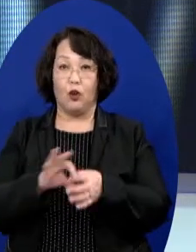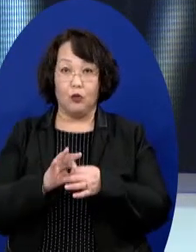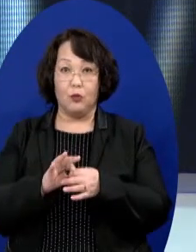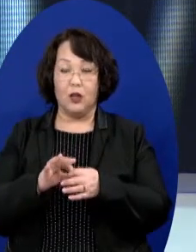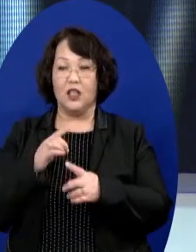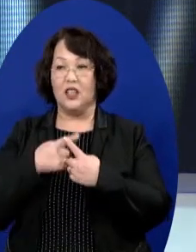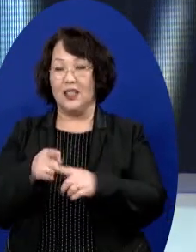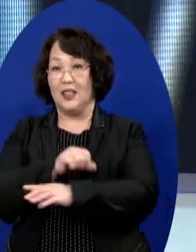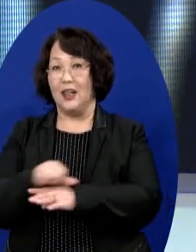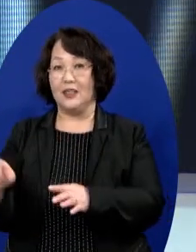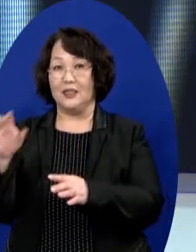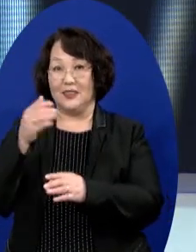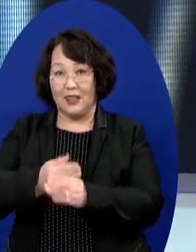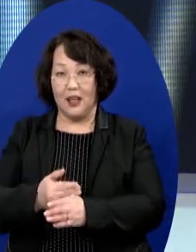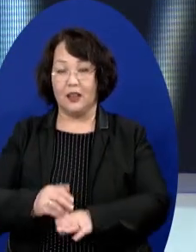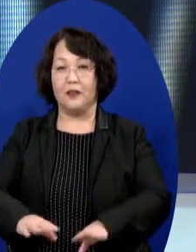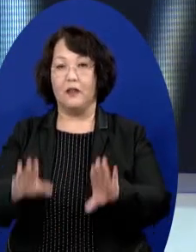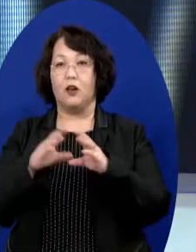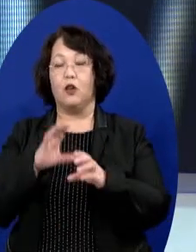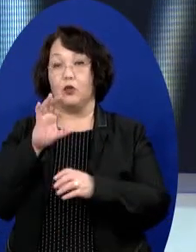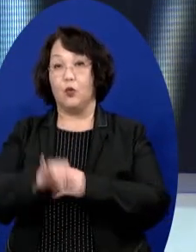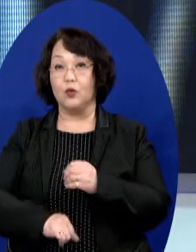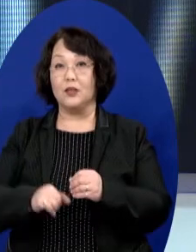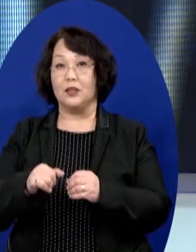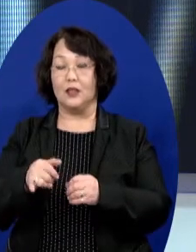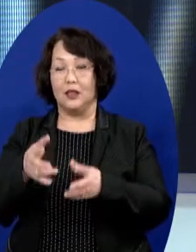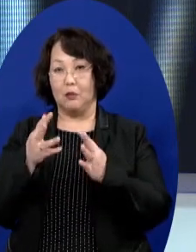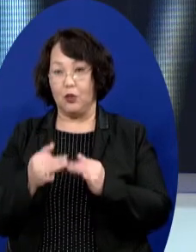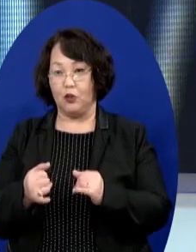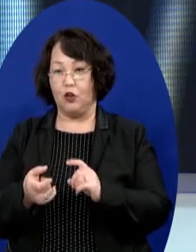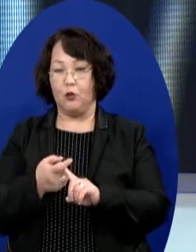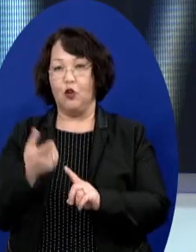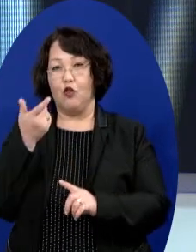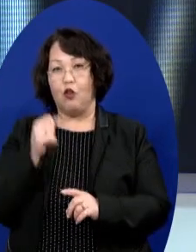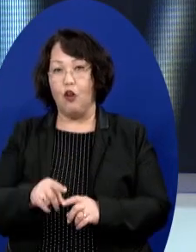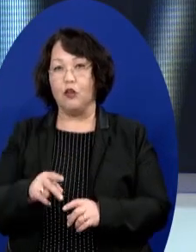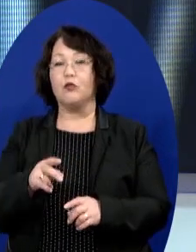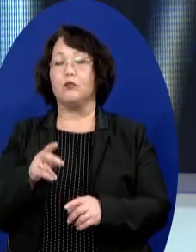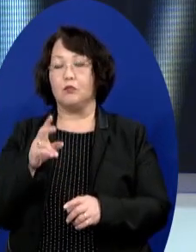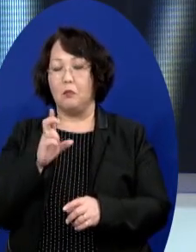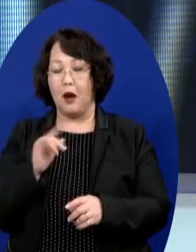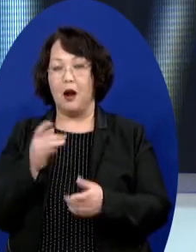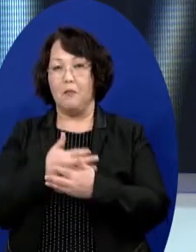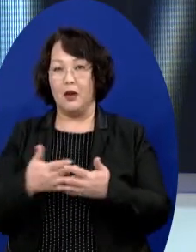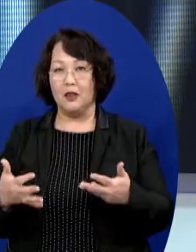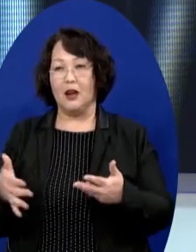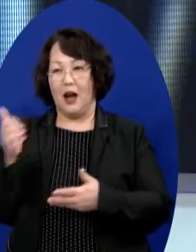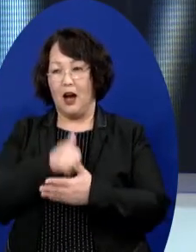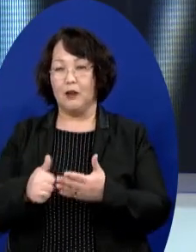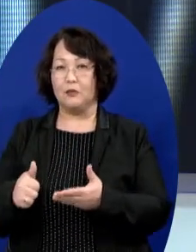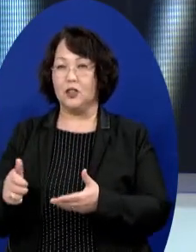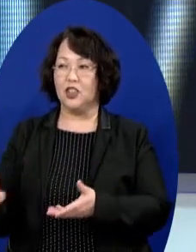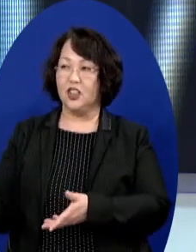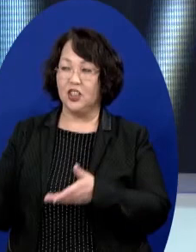өнөөдөр ч гэсэн үргэлжилсэн хэвээр байна. Олон улсын хямралт нөхцөл байдлаас үүсэлтэй гол нэрийн бараа бүтээгдэхүүний хангамж нийлүүлэлтийн хомсдол сөрөг